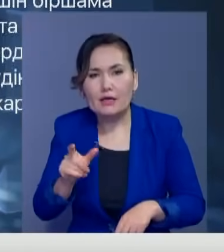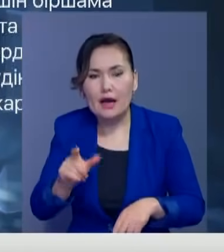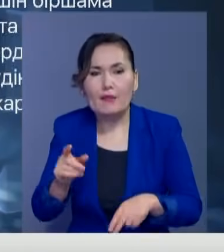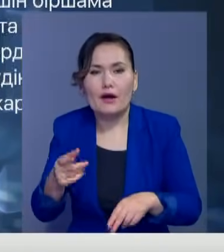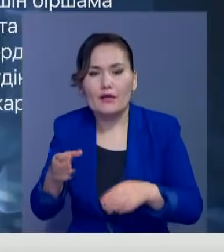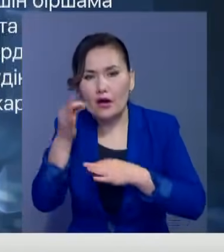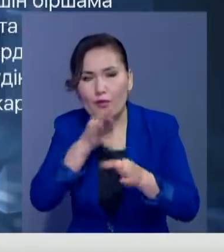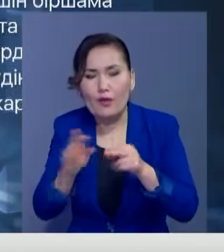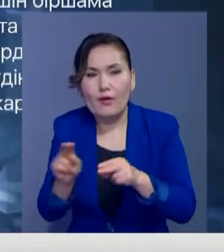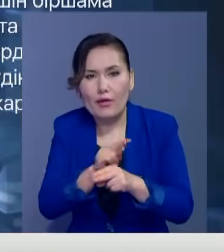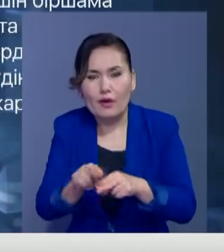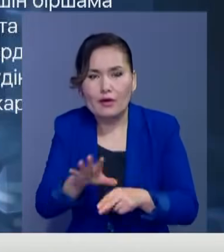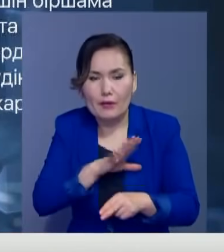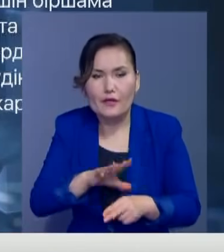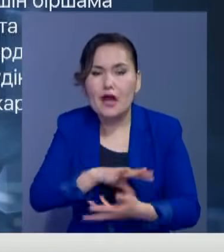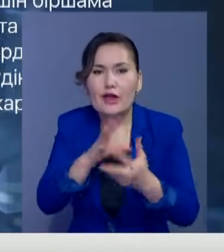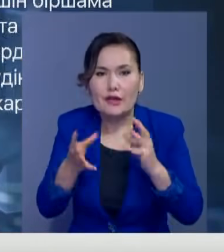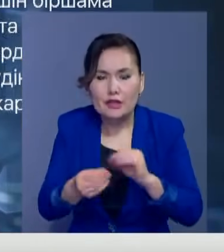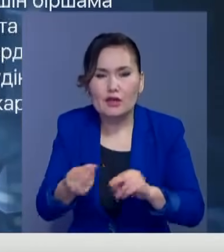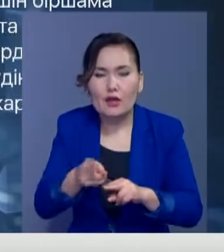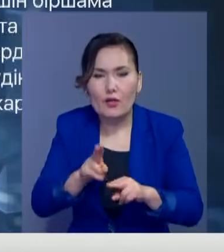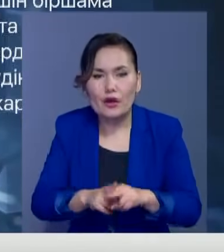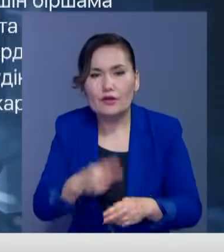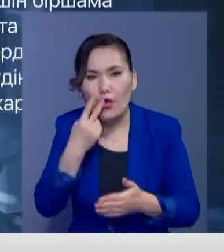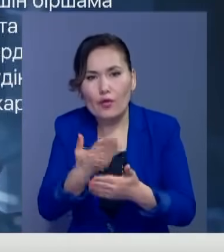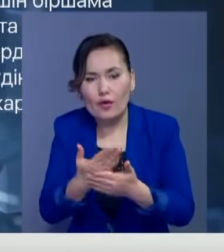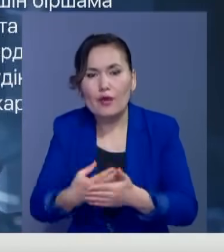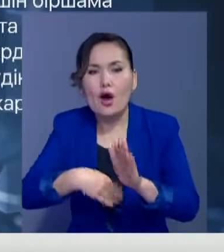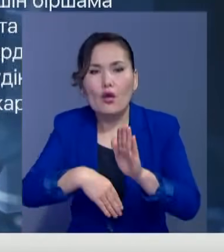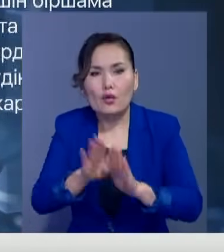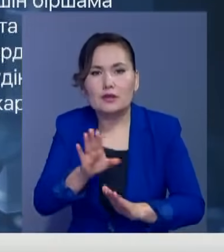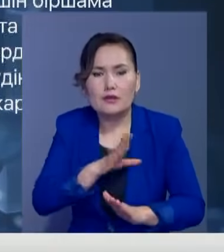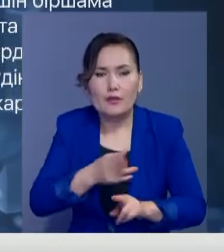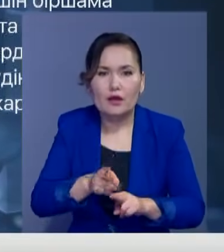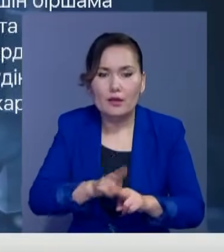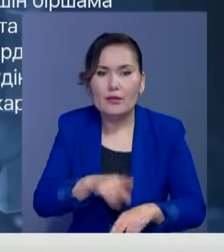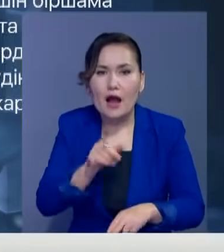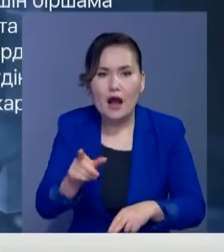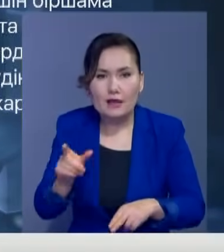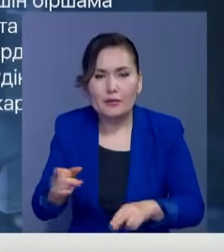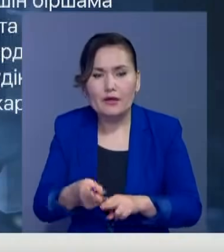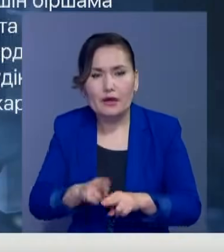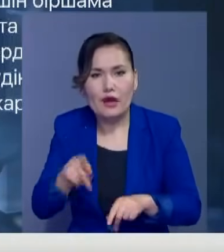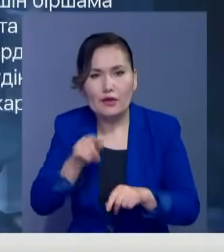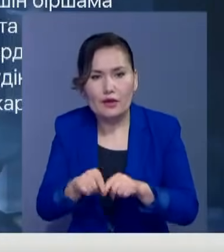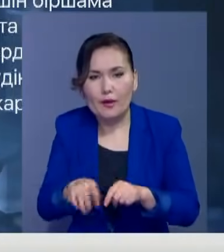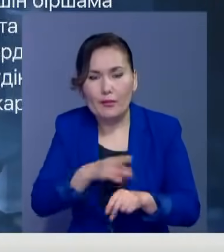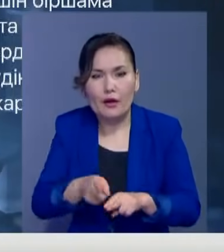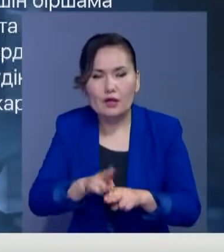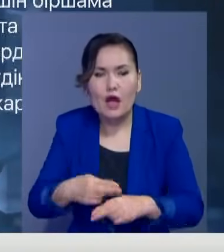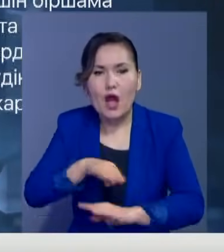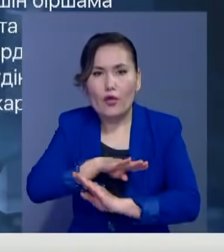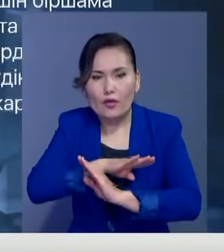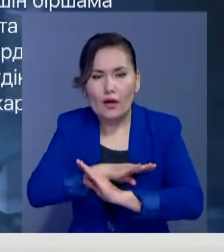қамтитын стандартты ем қабылдады. Нәтижелерді біз реанимацияға түскен немесе қайтыс болған пациенттердің саны бойынша бағаладық. Бүгін біз өлім